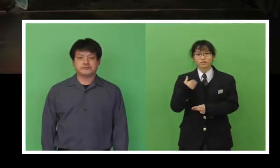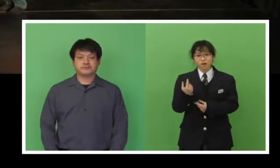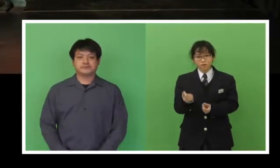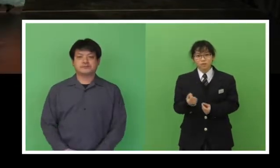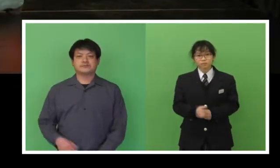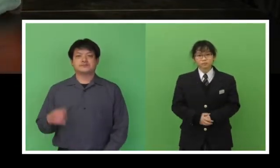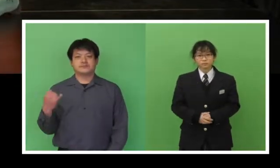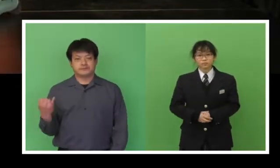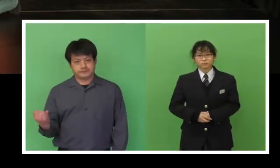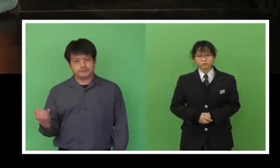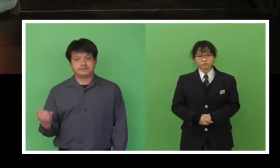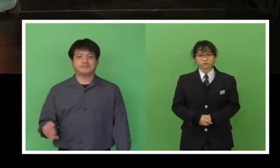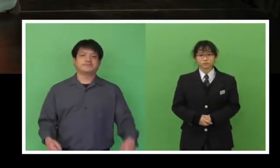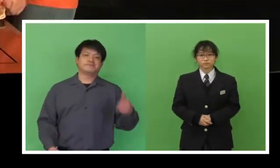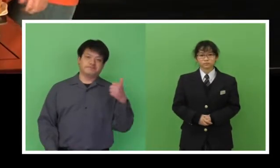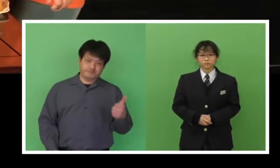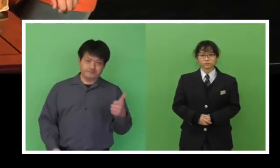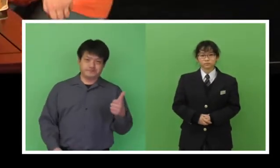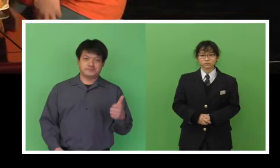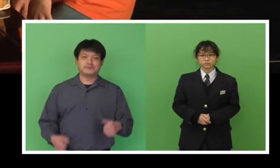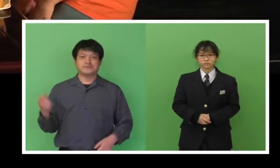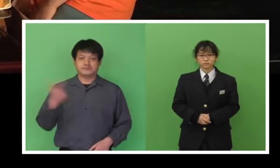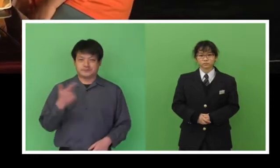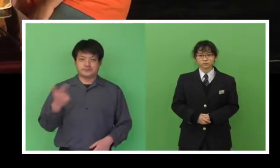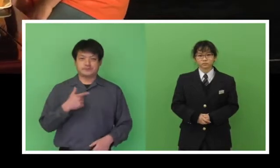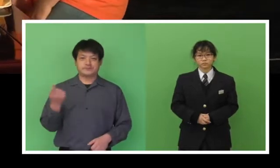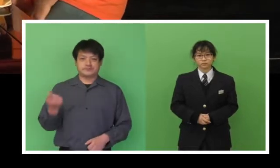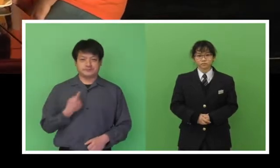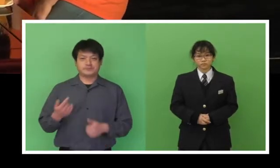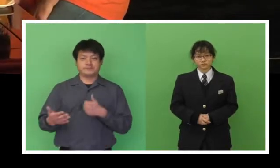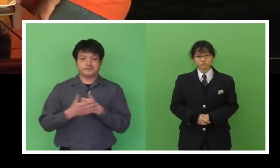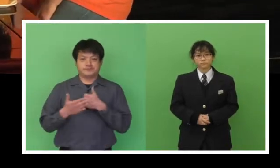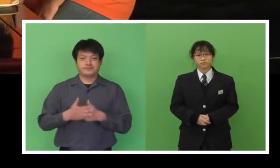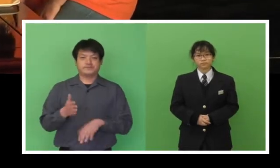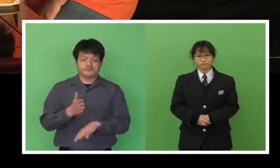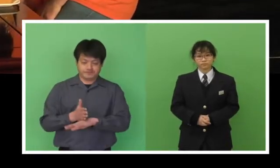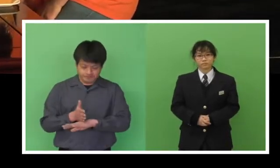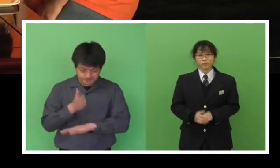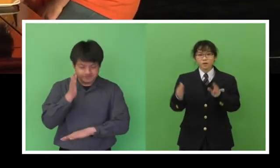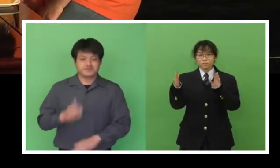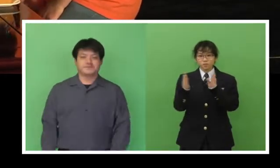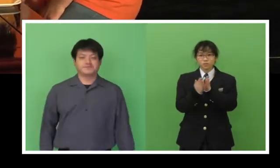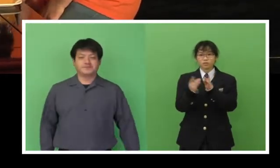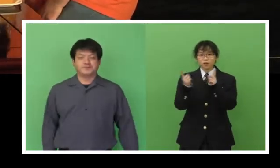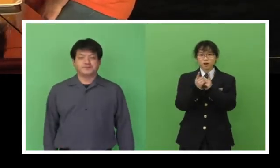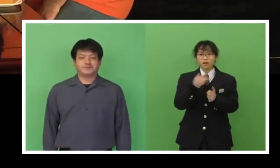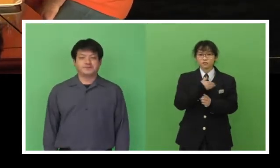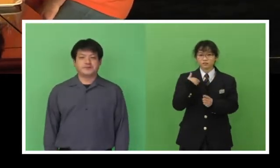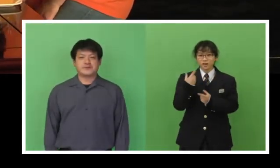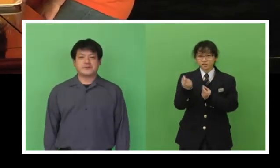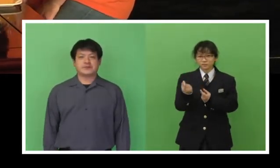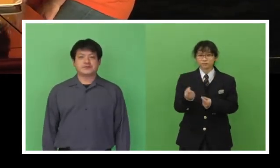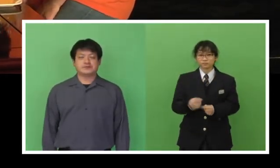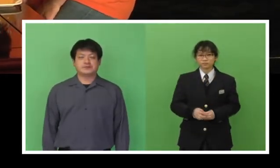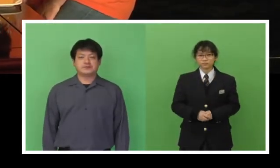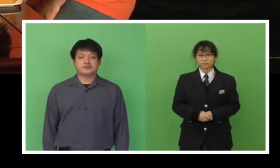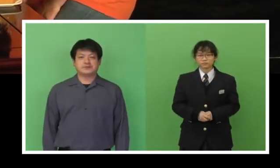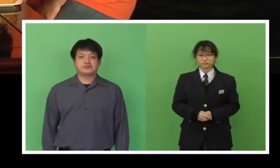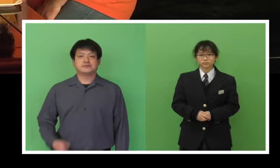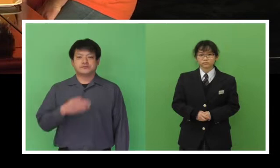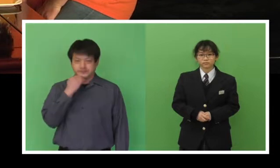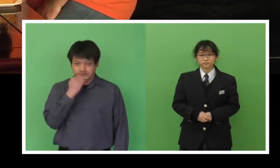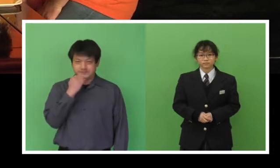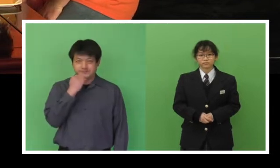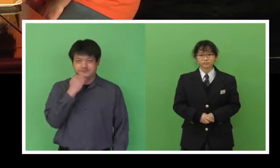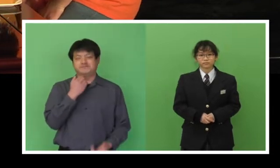たよ。 夏美もショーも早うから来てくれてお手伝いありがとう。 うん、もうすぐ会えるね。 待ち遠